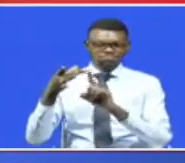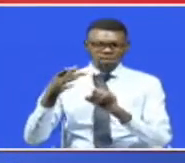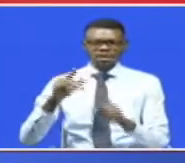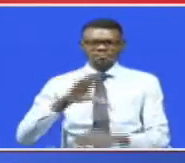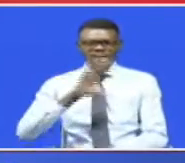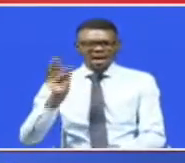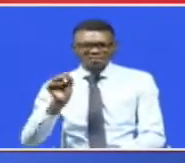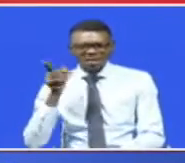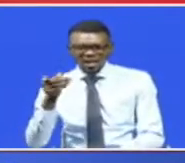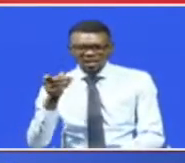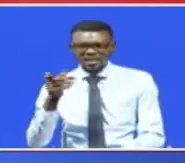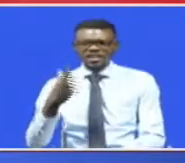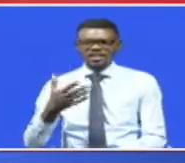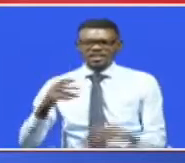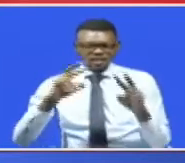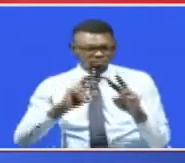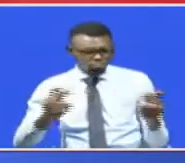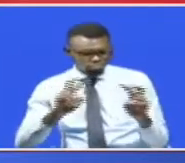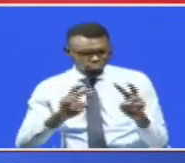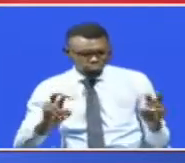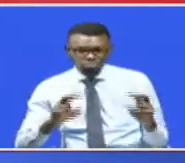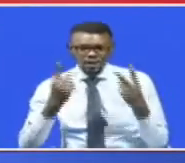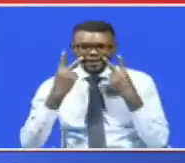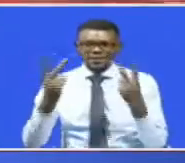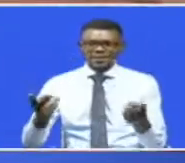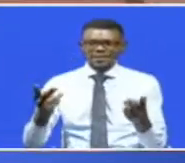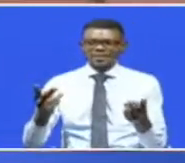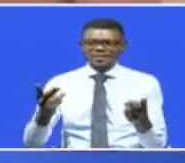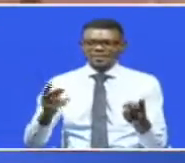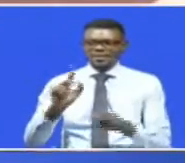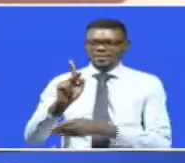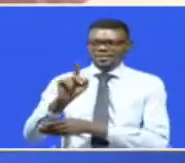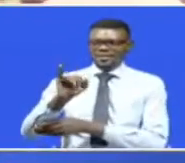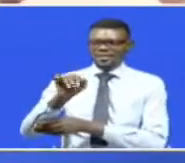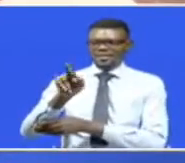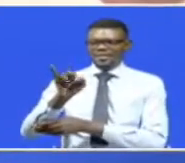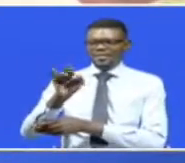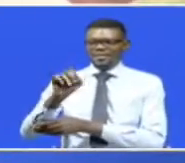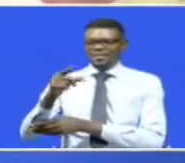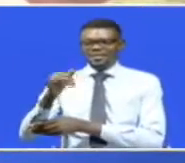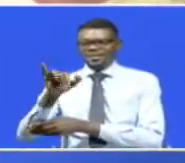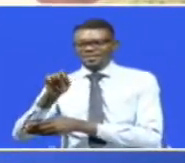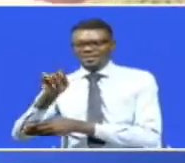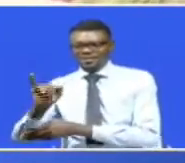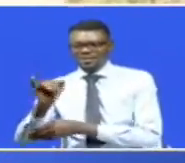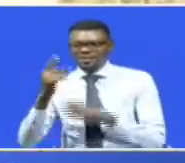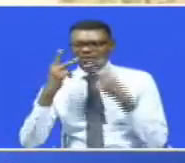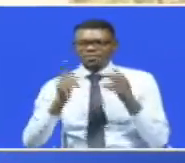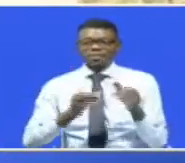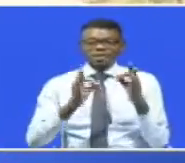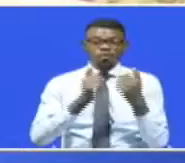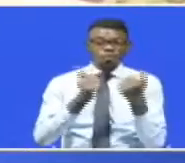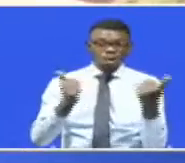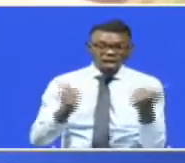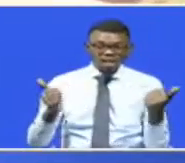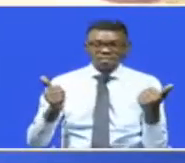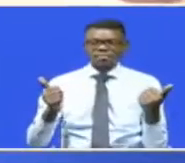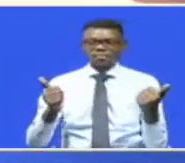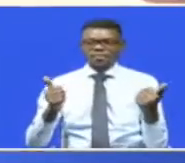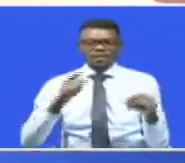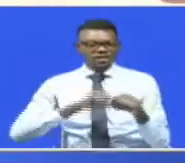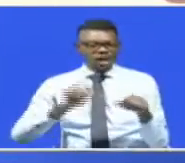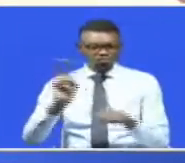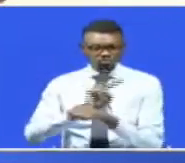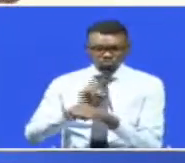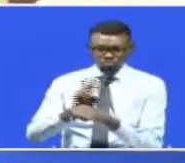mchezo huu wamekuwa wakikagua miundo misingi ya uwanja wa Kirigiti kutathmini uwezekano huo. Na baada ya kupiga peksheni